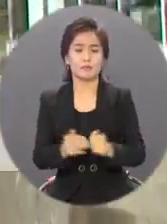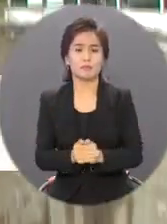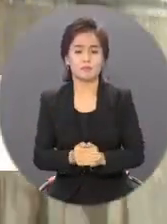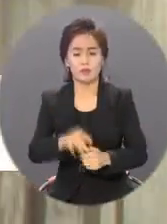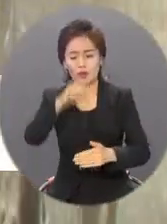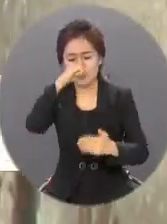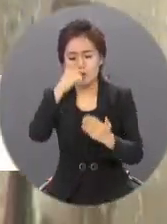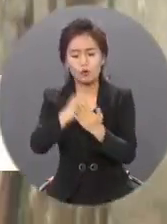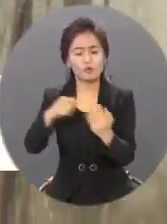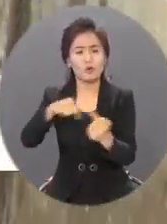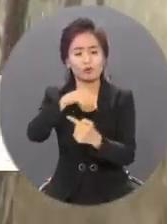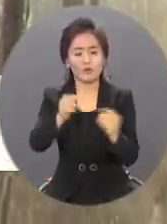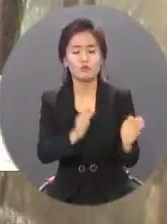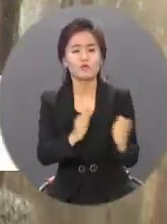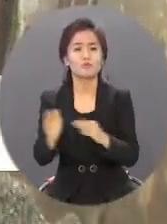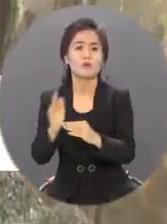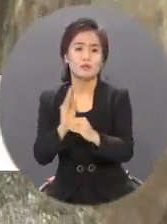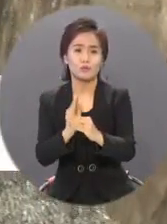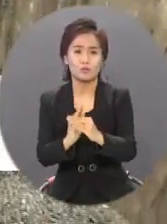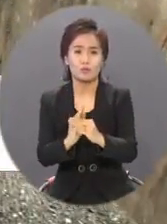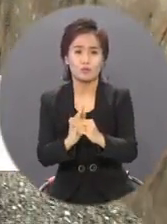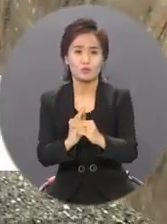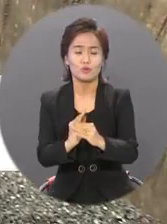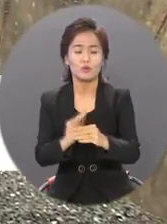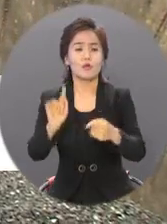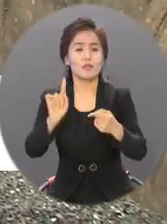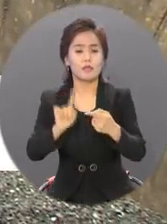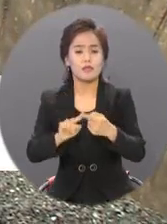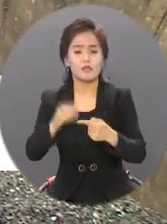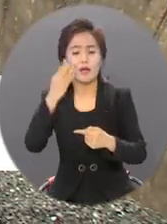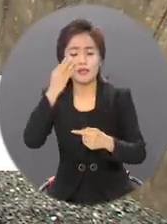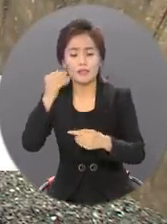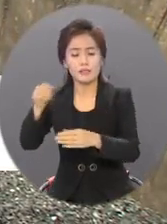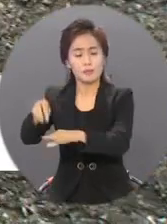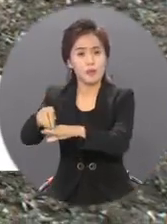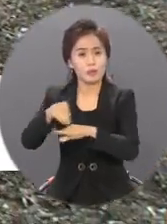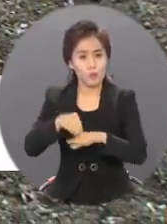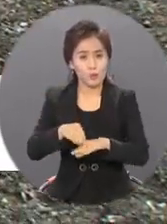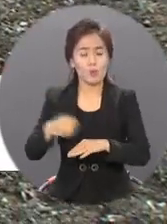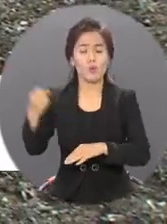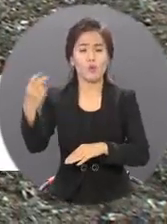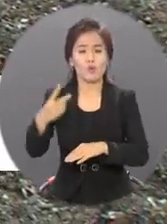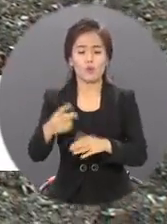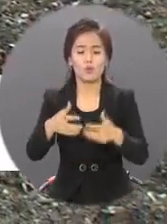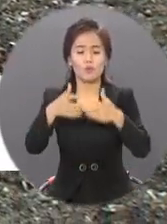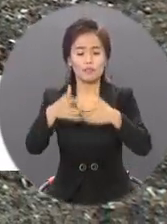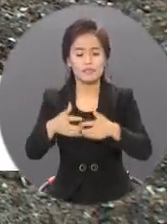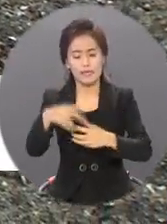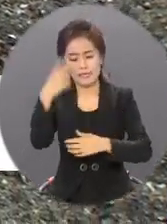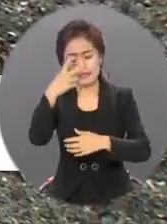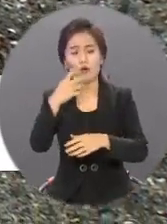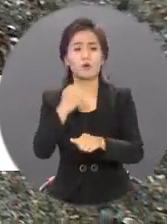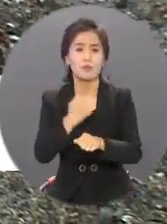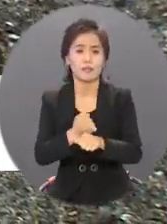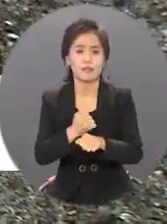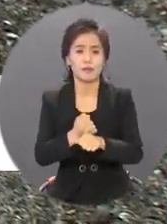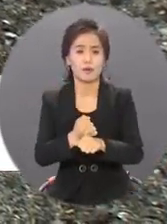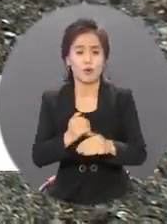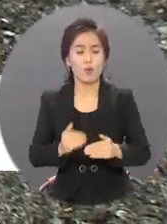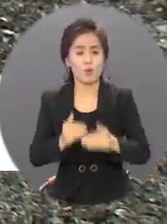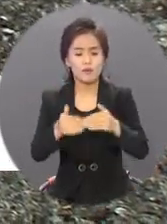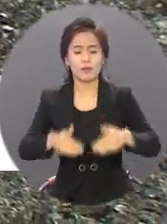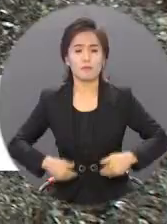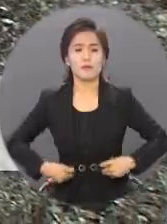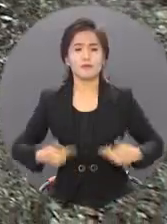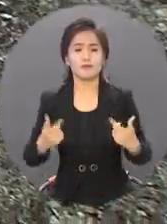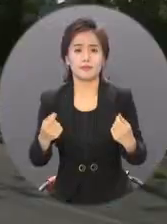정상 가동을 준비하고 있는 중이고요 그에 따라서 연료 숲 이라든지 설비 점검 이라든지 야 네 그런 과정이